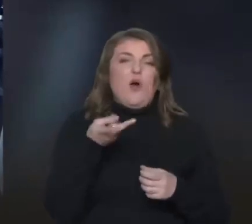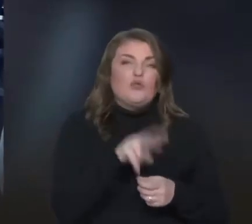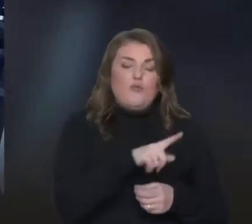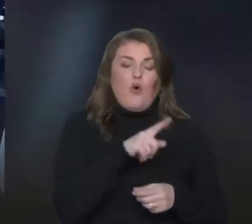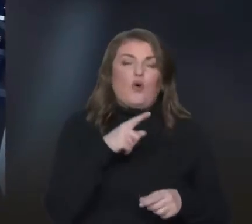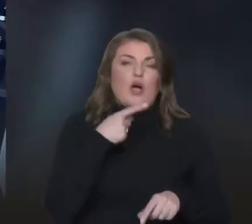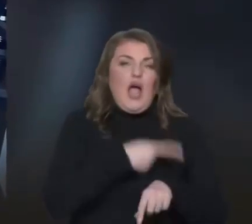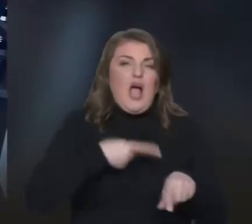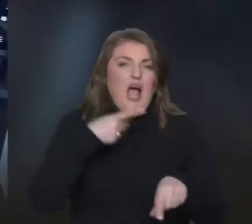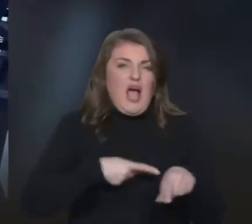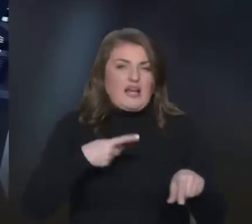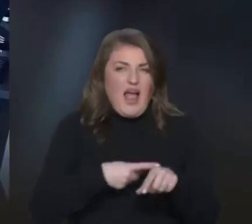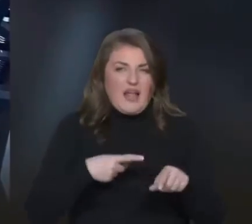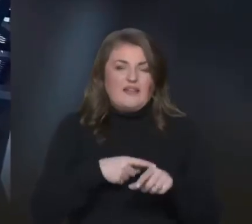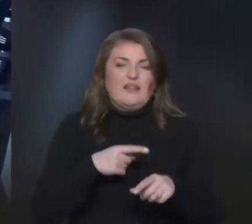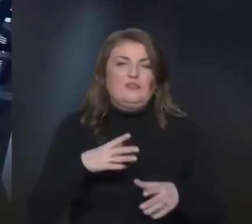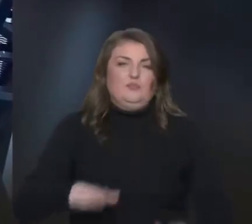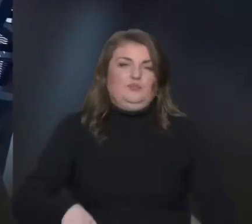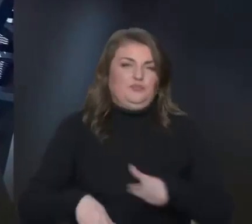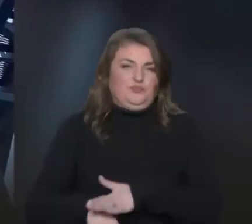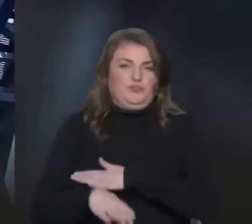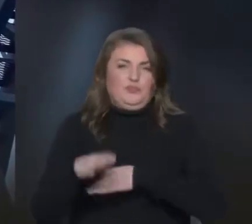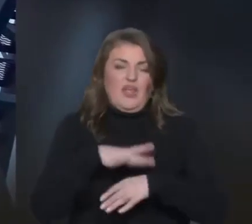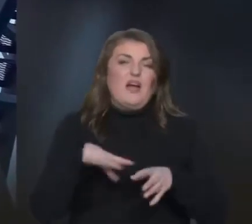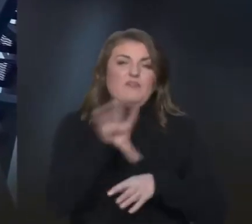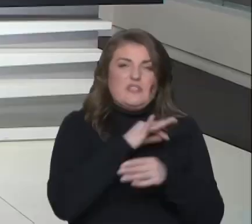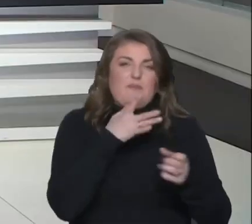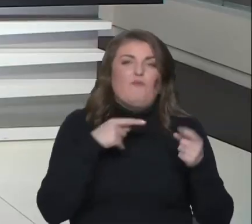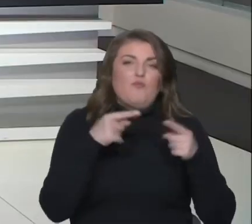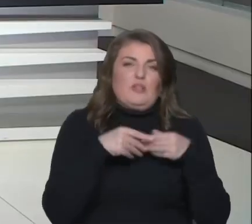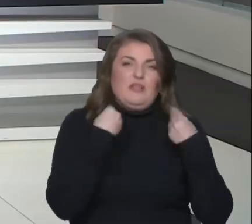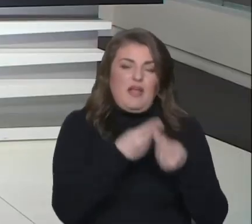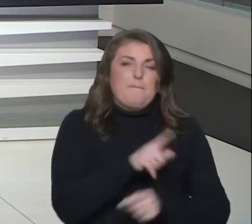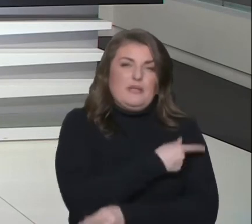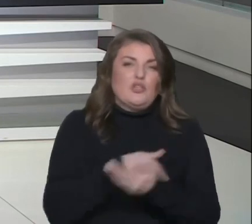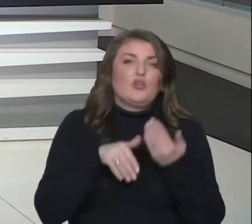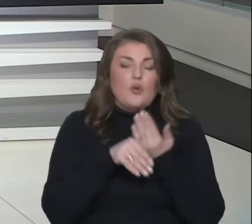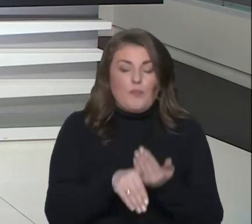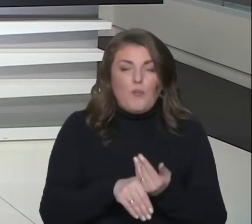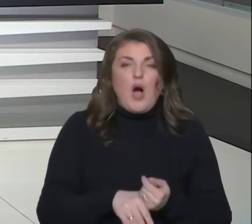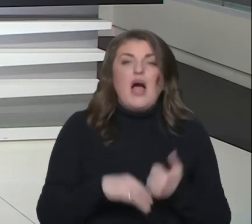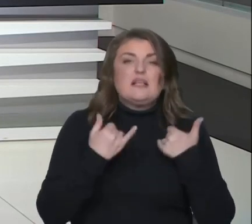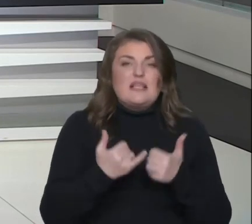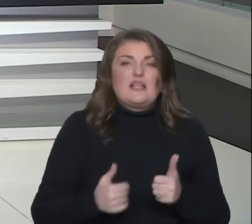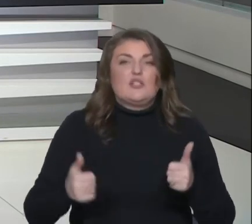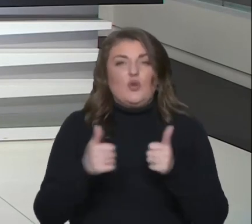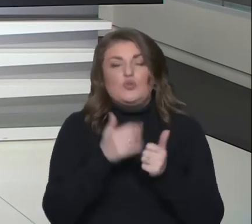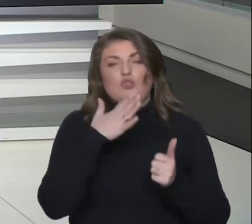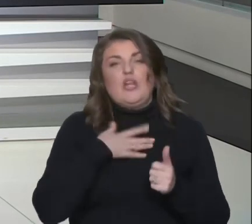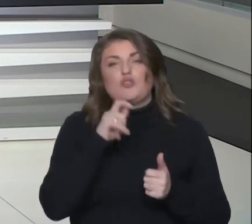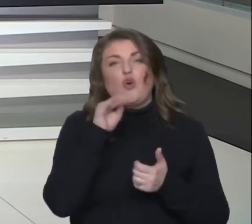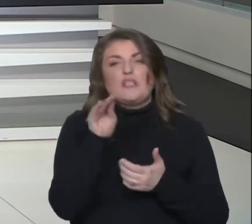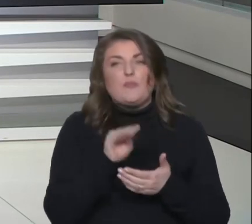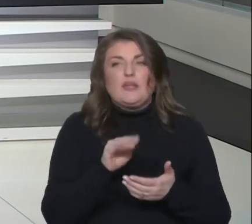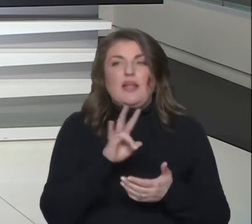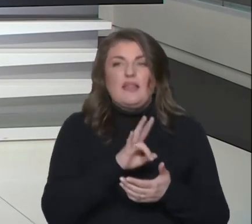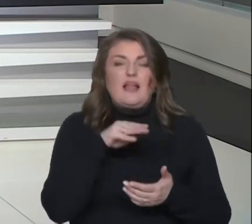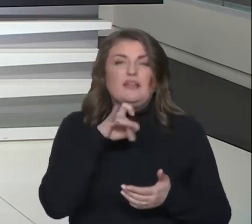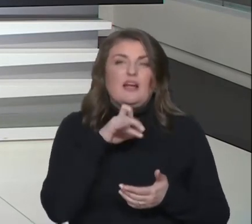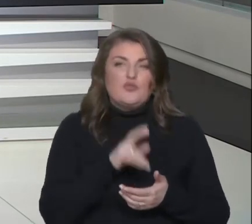кінцівок. Усім вчасно надана медична допомога. Кінець цитати. Зараз долучиться наша кореспондентка